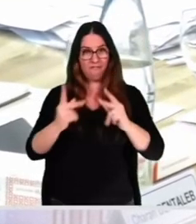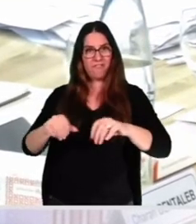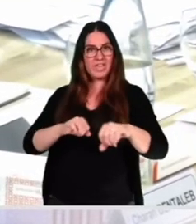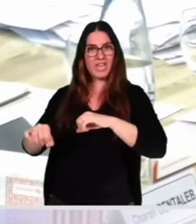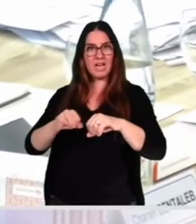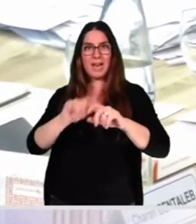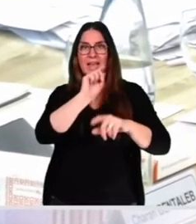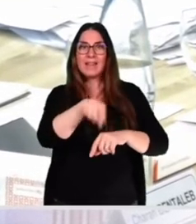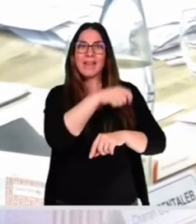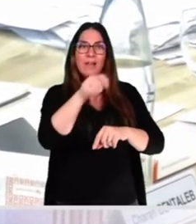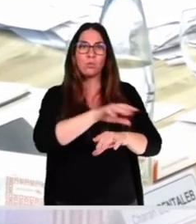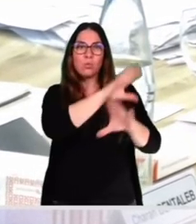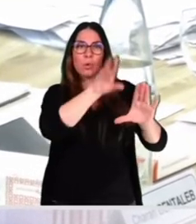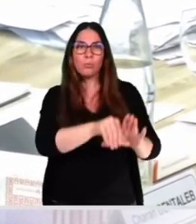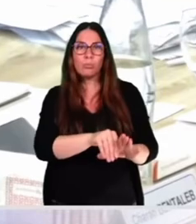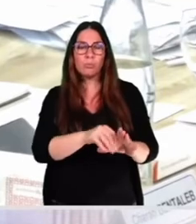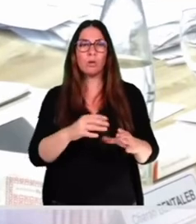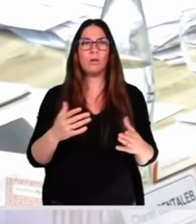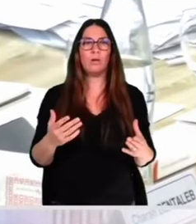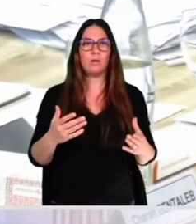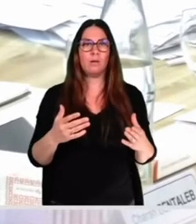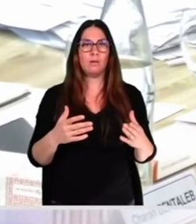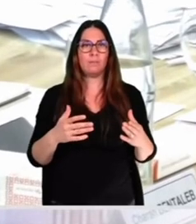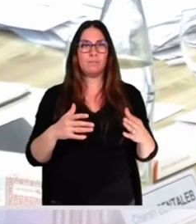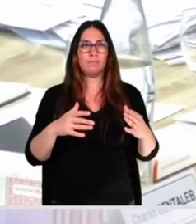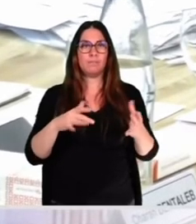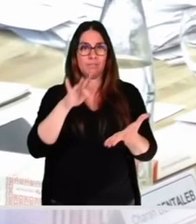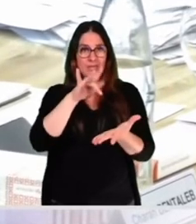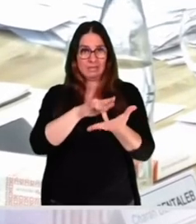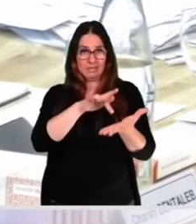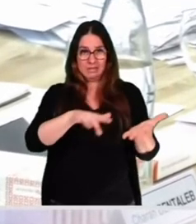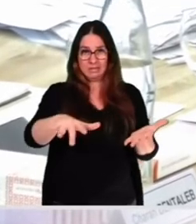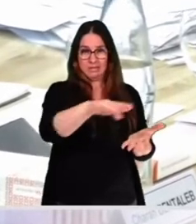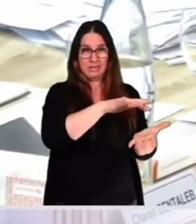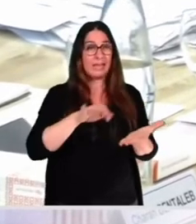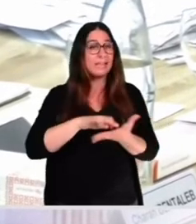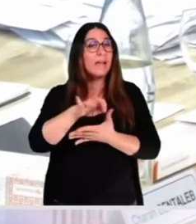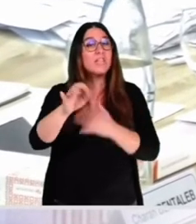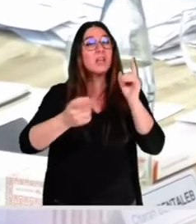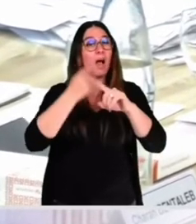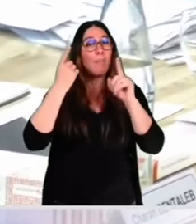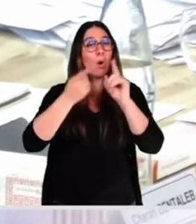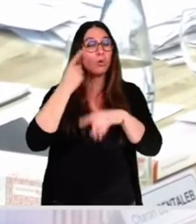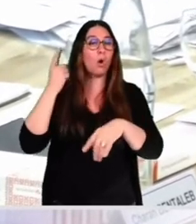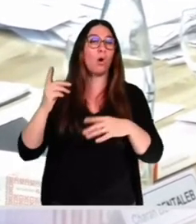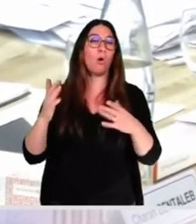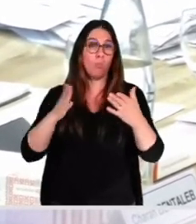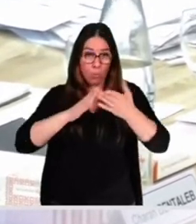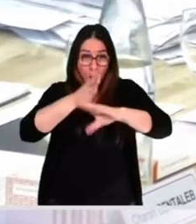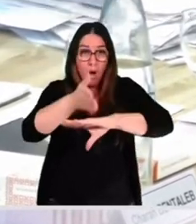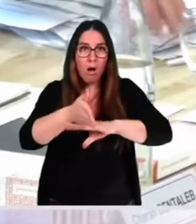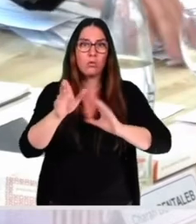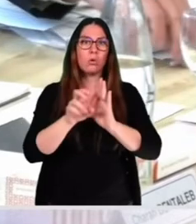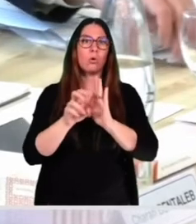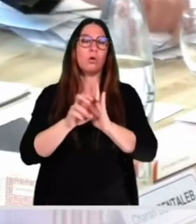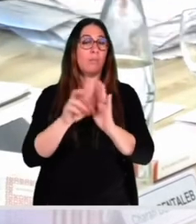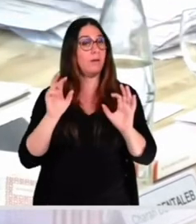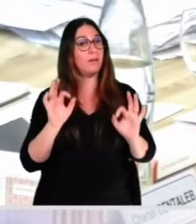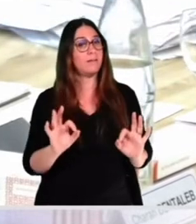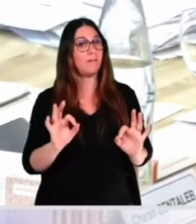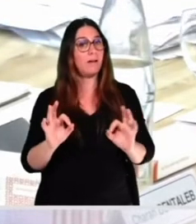nature habitée. Le site est stratégique par sa position, comme vous le disiez, et on est tous d'accord, son